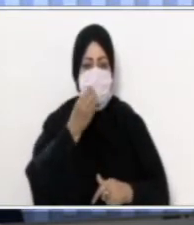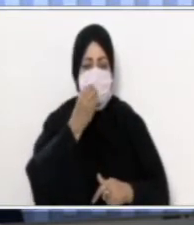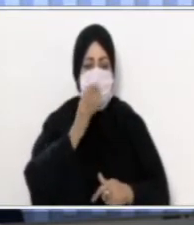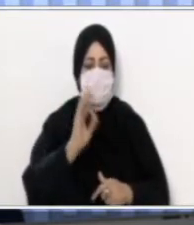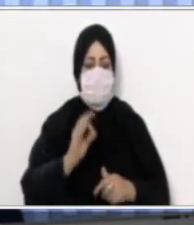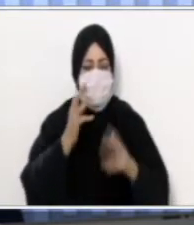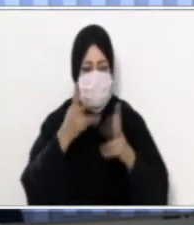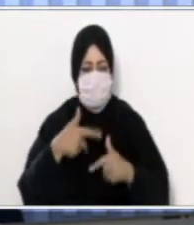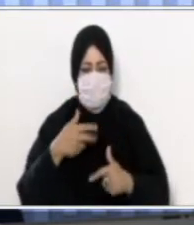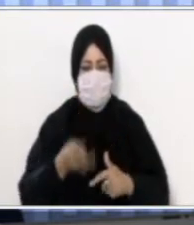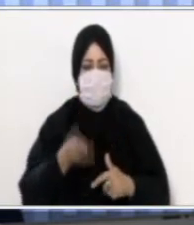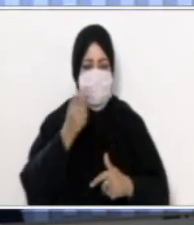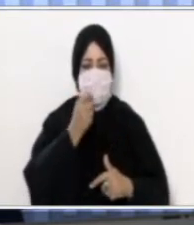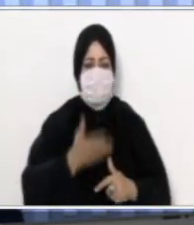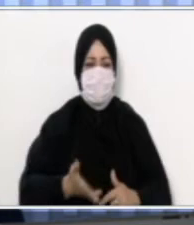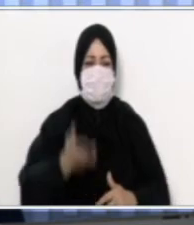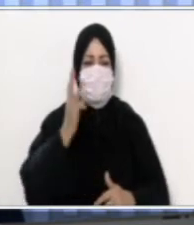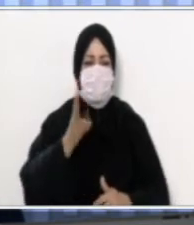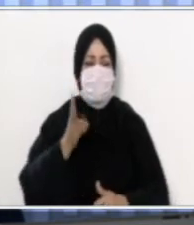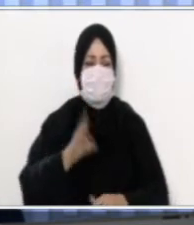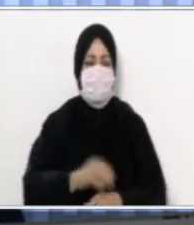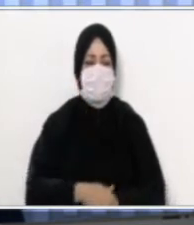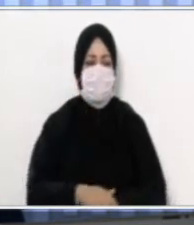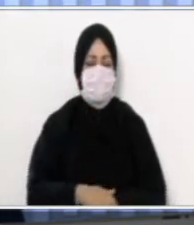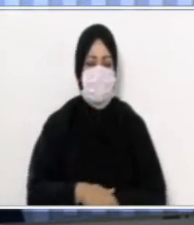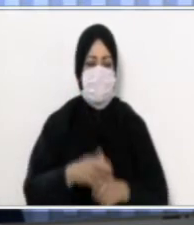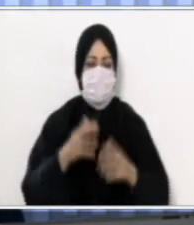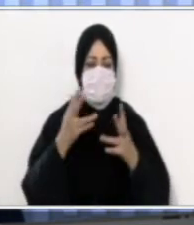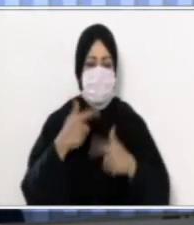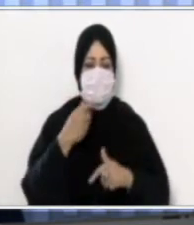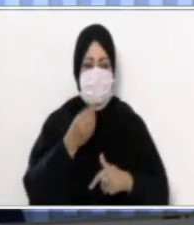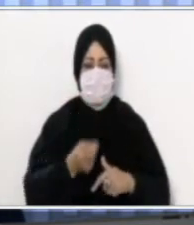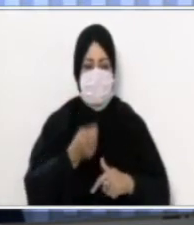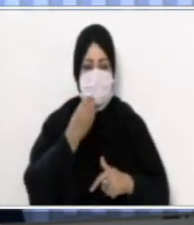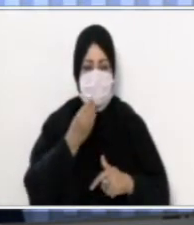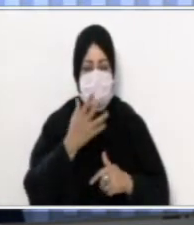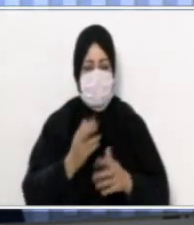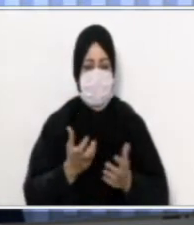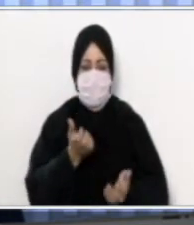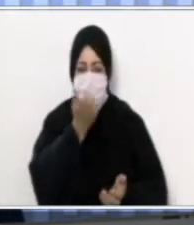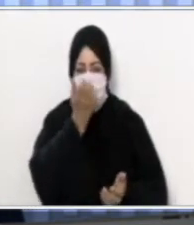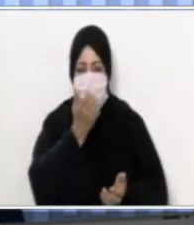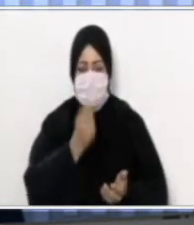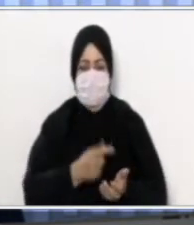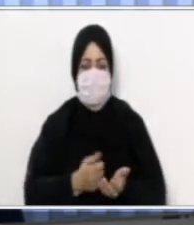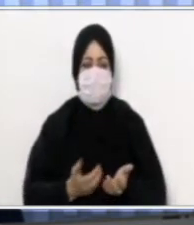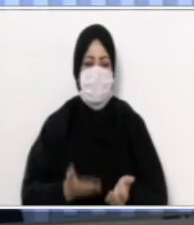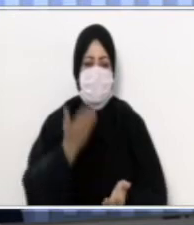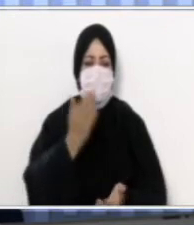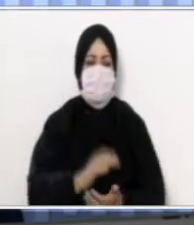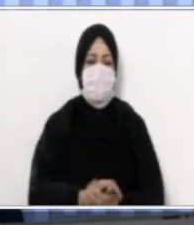14.1، يعني بحكم إن الأنسولين مش مظبوط، تعديل في الأنسولين معناه قاعدة نعدل في جرعات